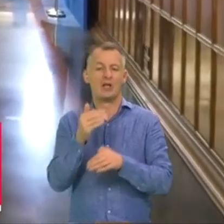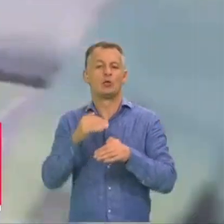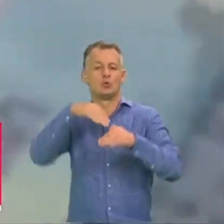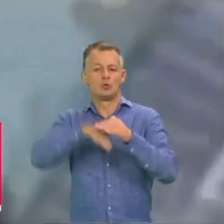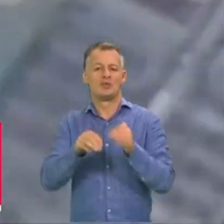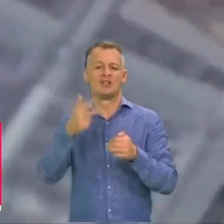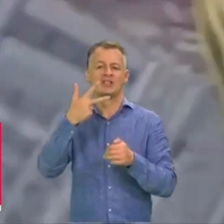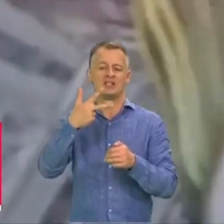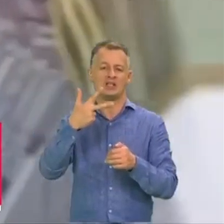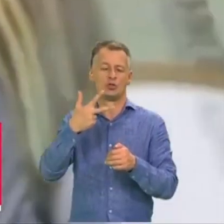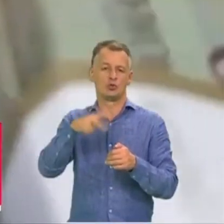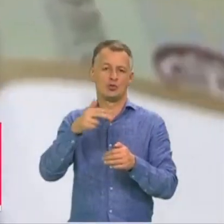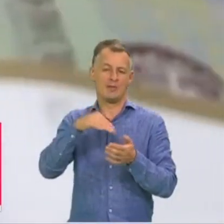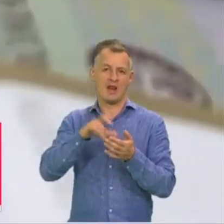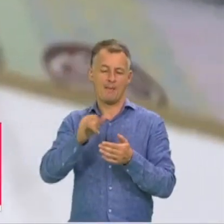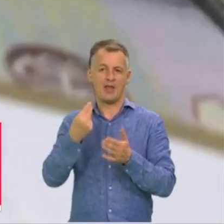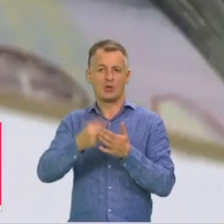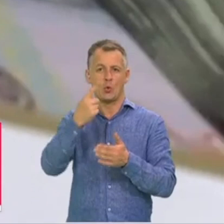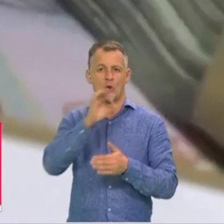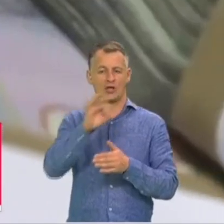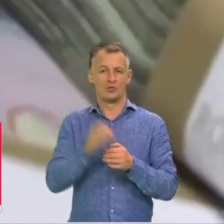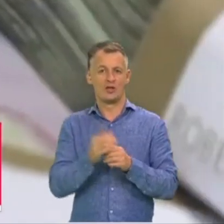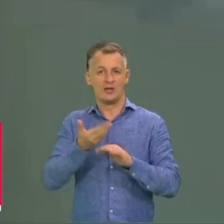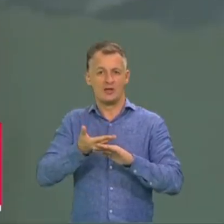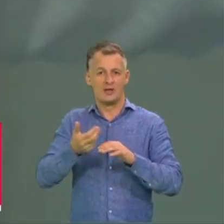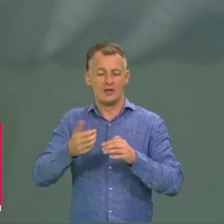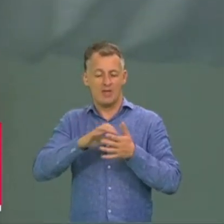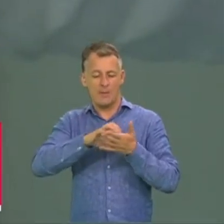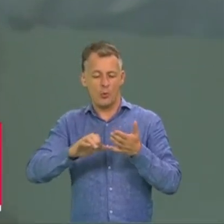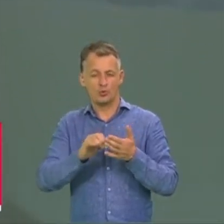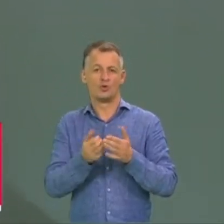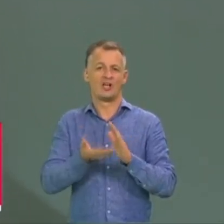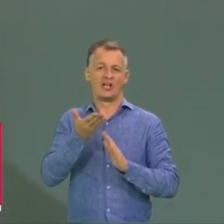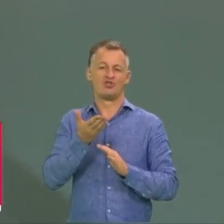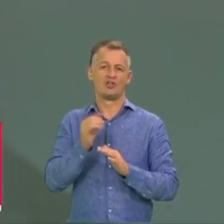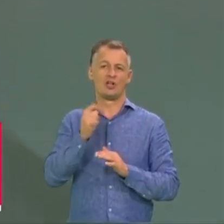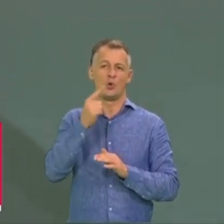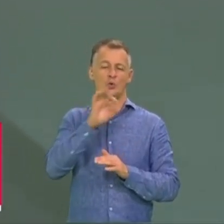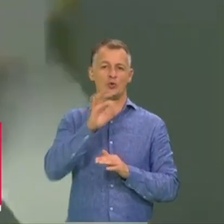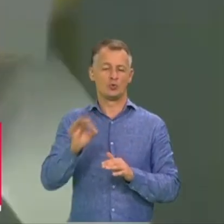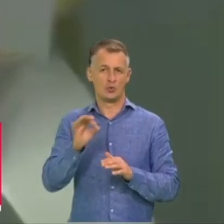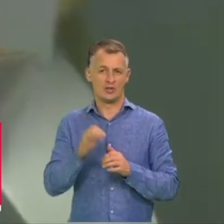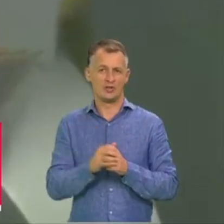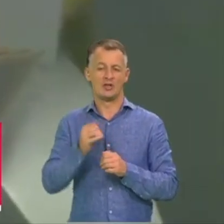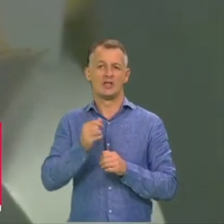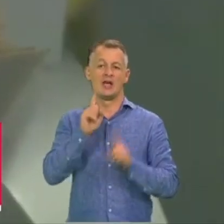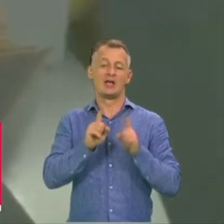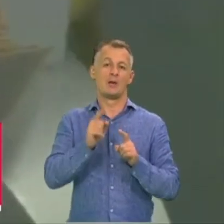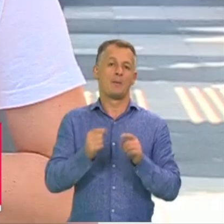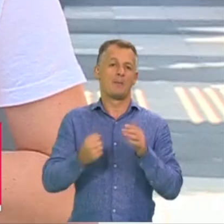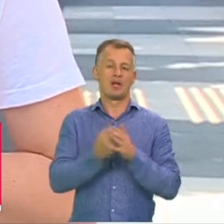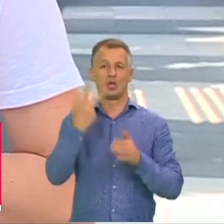un impozit de 1%, iar impozitul va crește la 3% dacă cifra de afaceri este între 300.001 și 2,5 milioane de